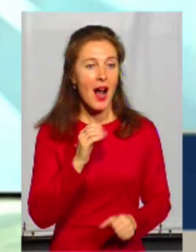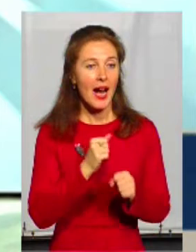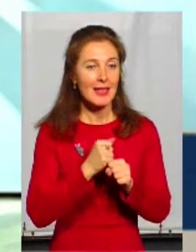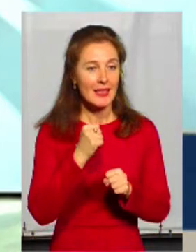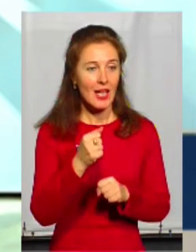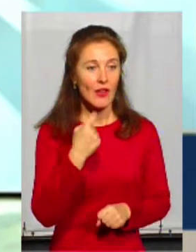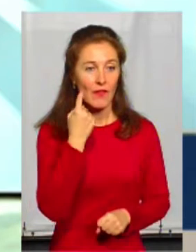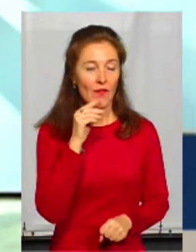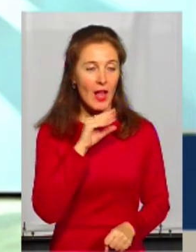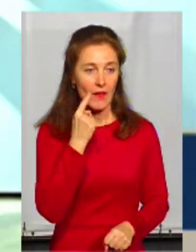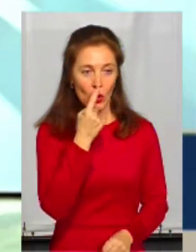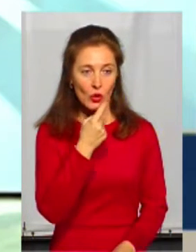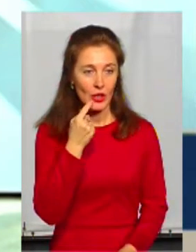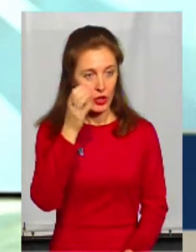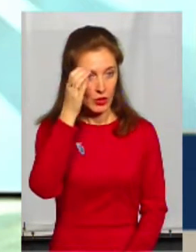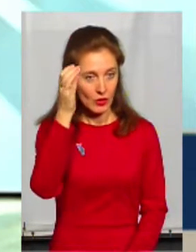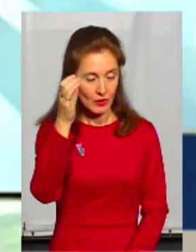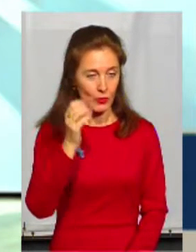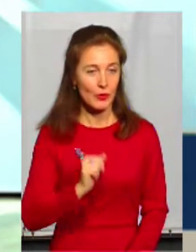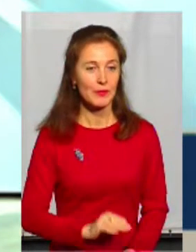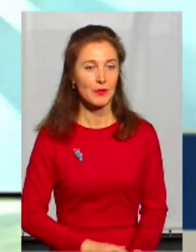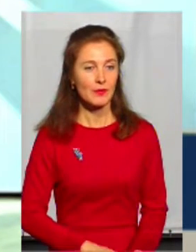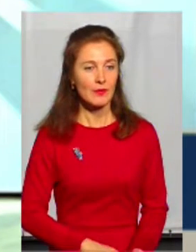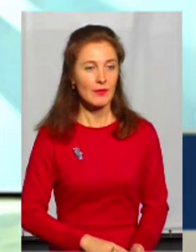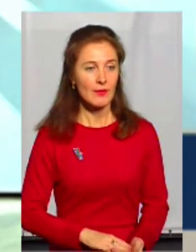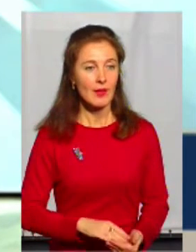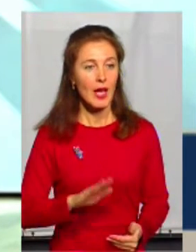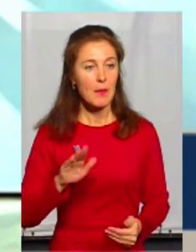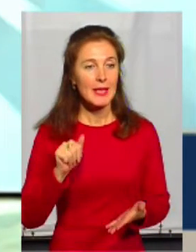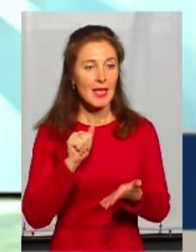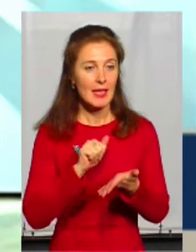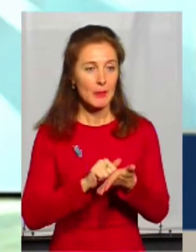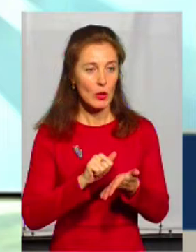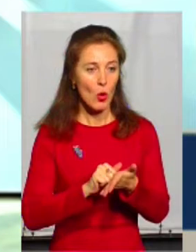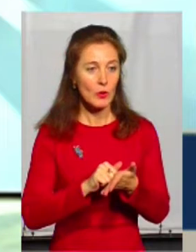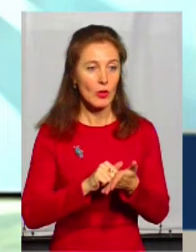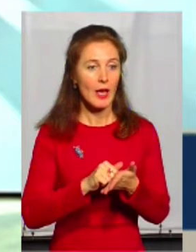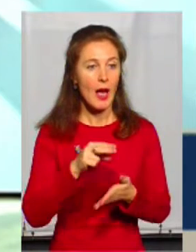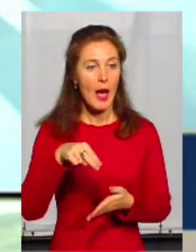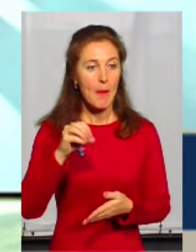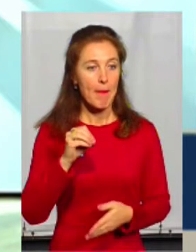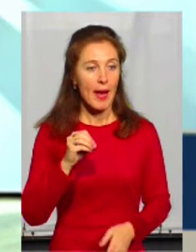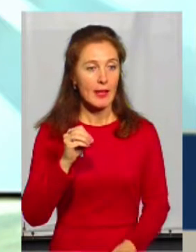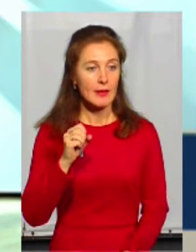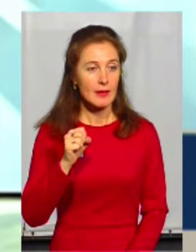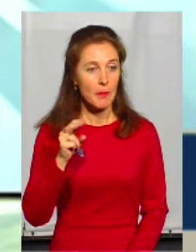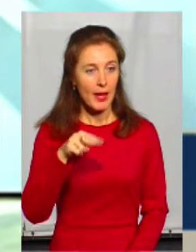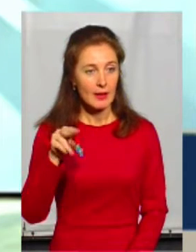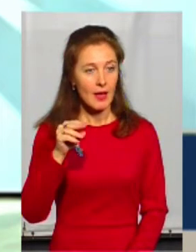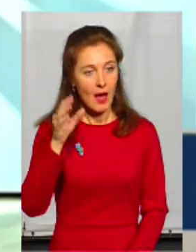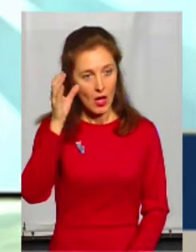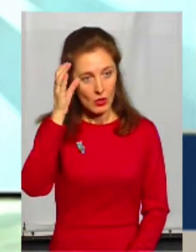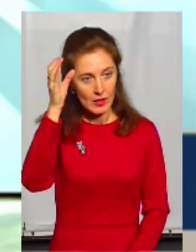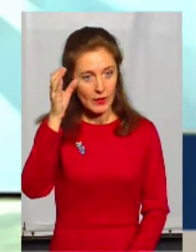кандидаткою філологічних наук, доценткою Хмельницького інституту післядипломної педагогічної освіти та